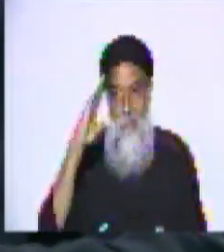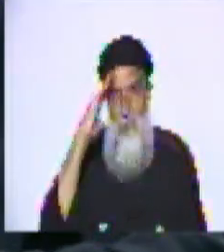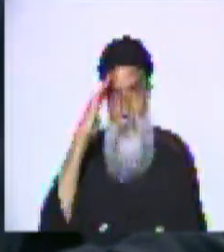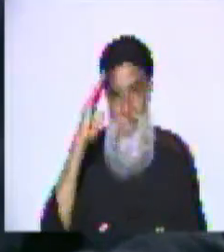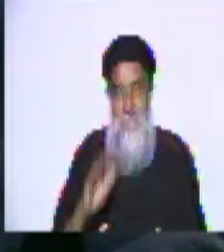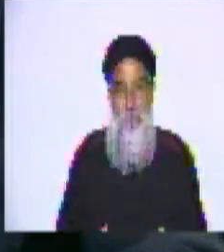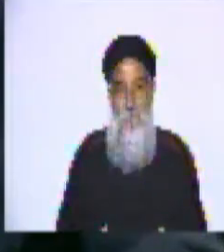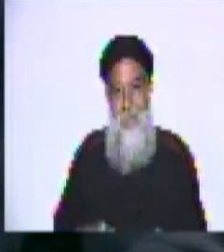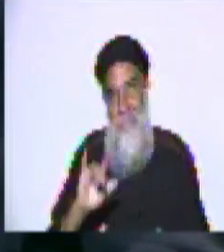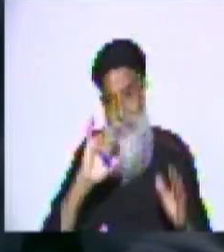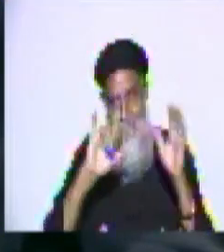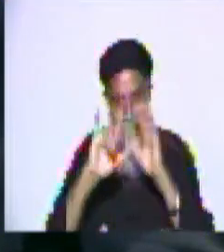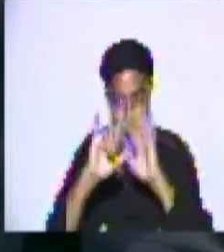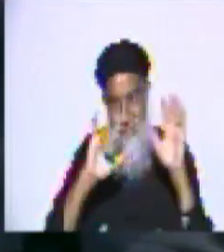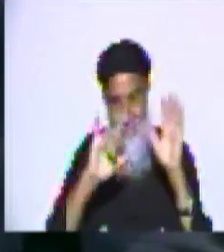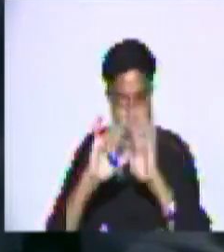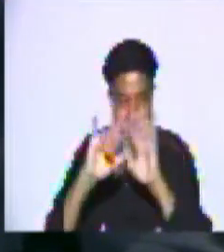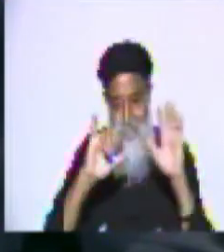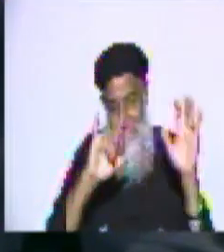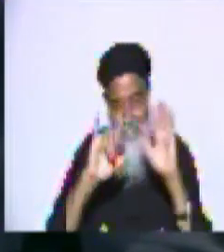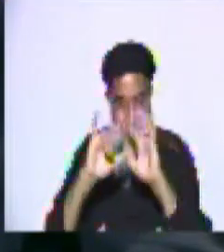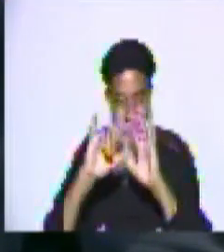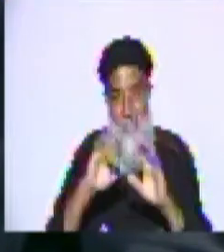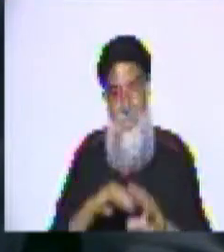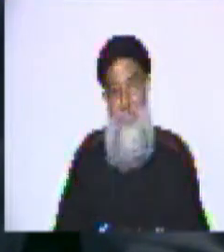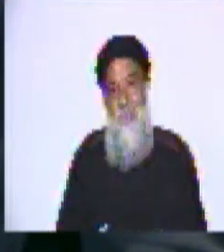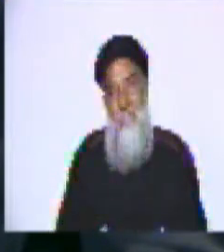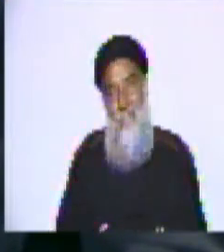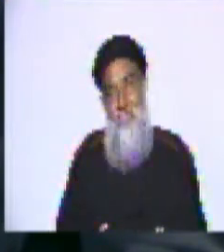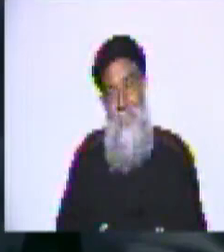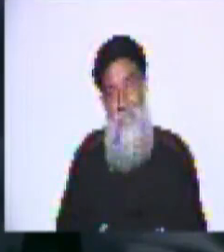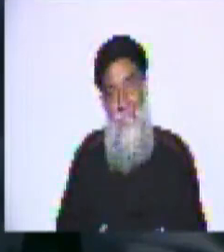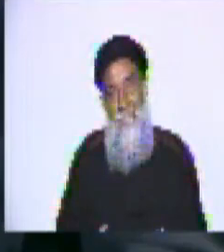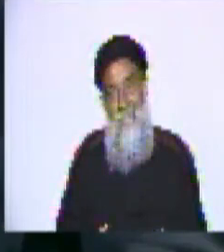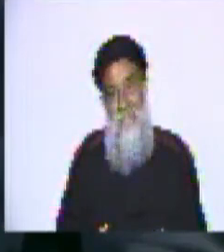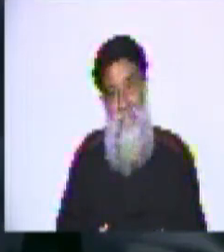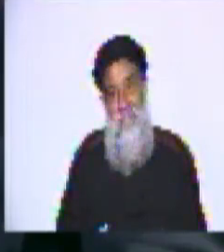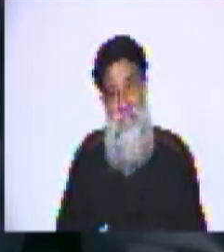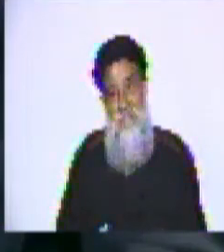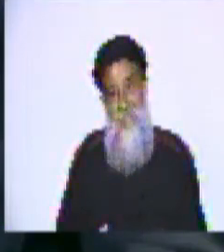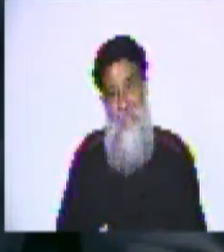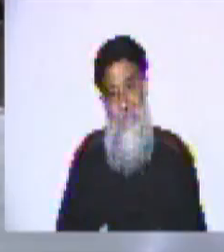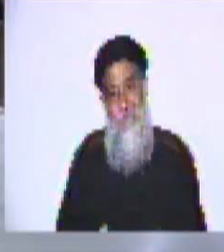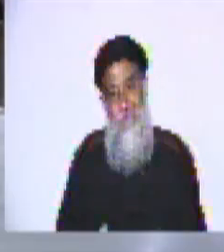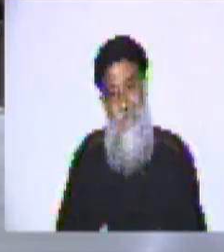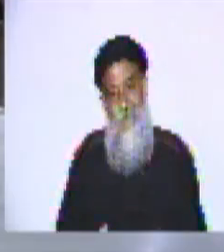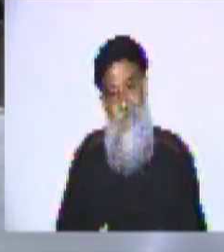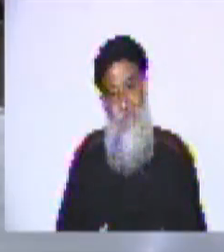وشكرا لأسرة البرنامج. شكرا لكم أعزائي المشاهدين، إلى أن نلقاكم كونوا معافين في الرب.